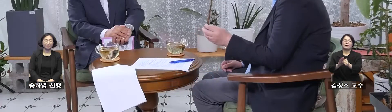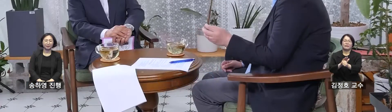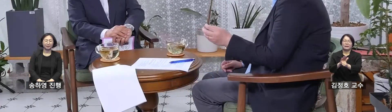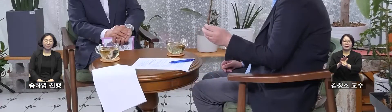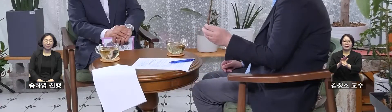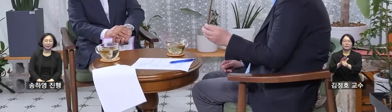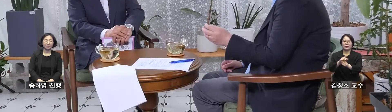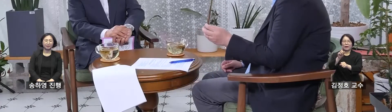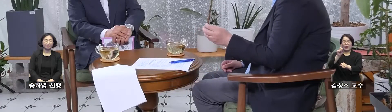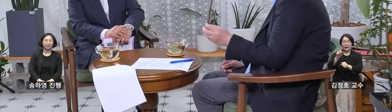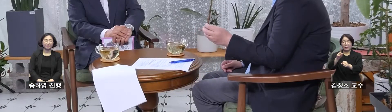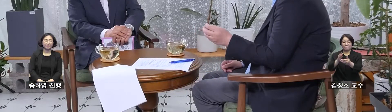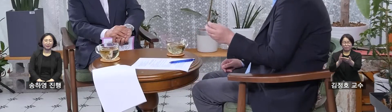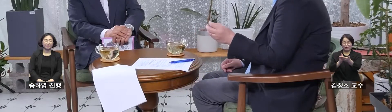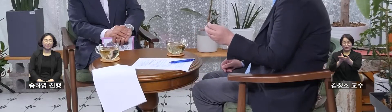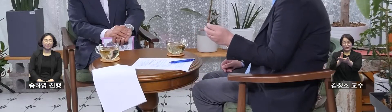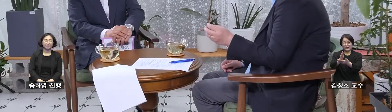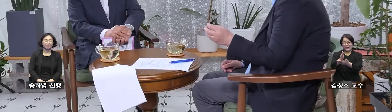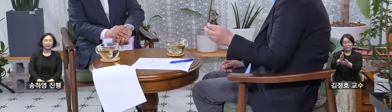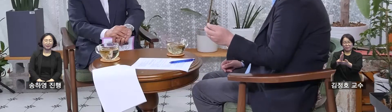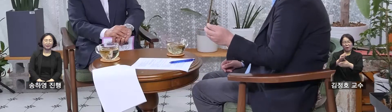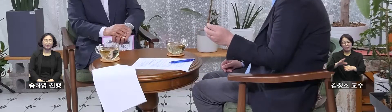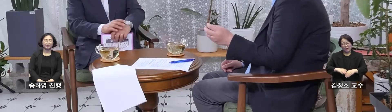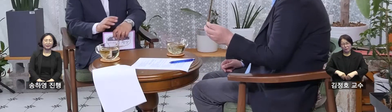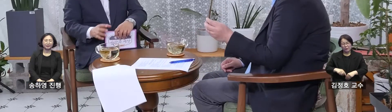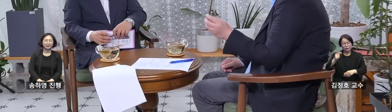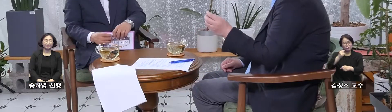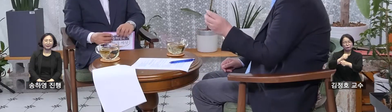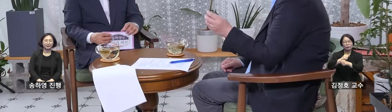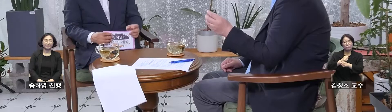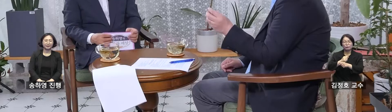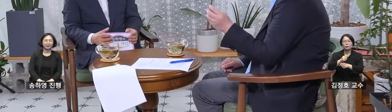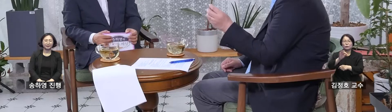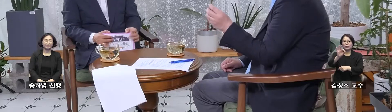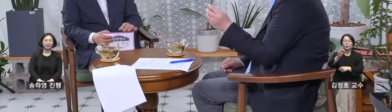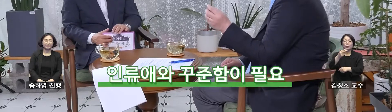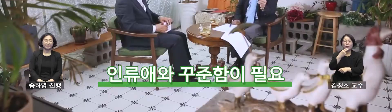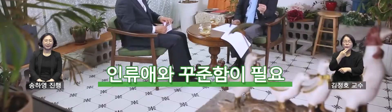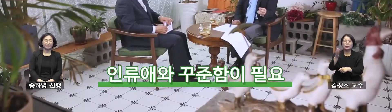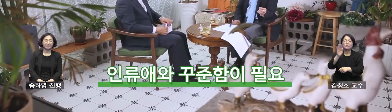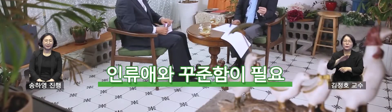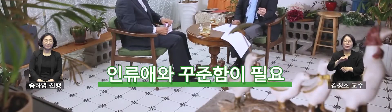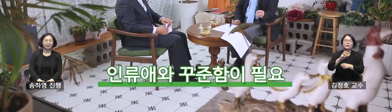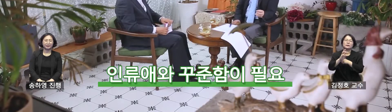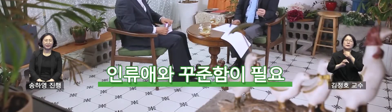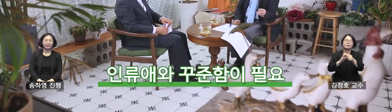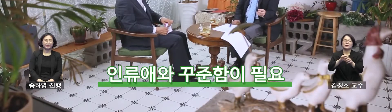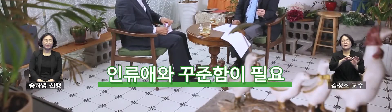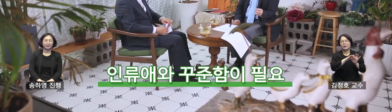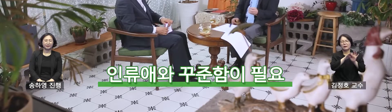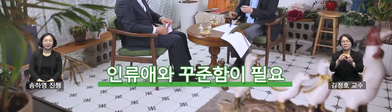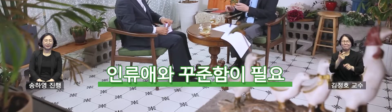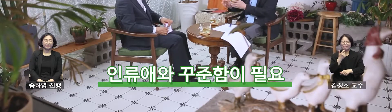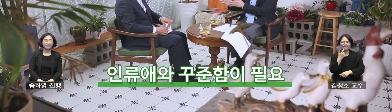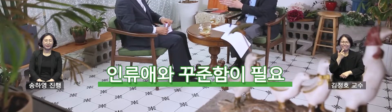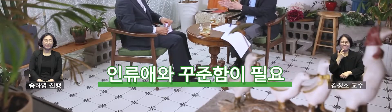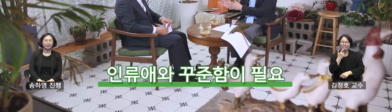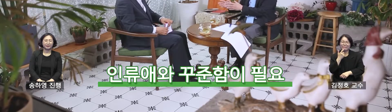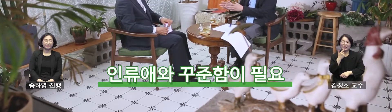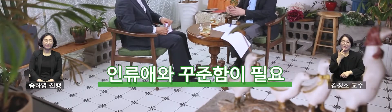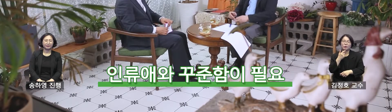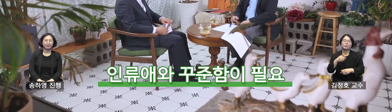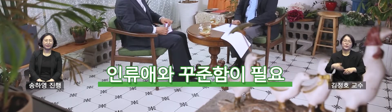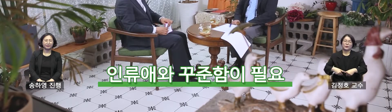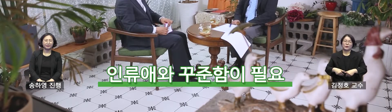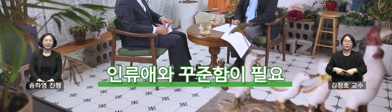한 분야에 진짜 배고프고 연구비가 없더라도 30년 할 수 있는 그런 꾸준함이 있어야 되고요 또 한